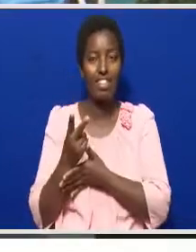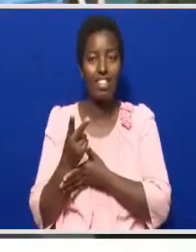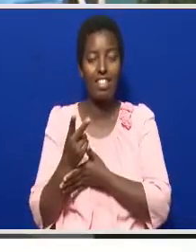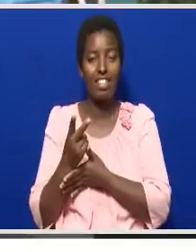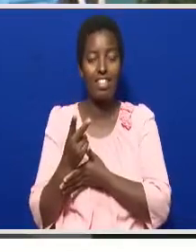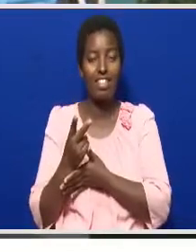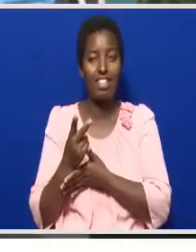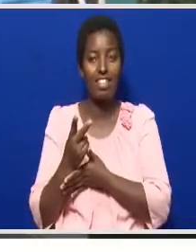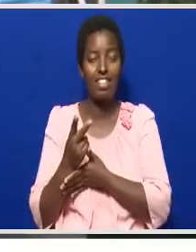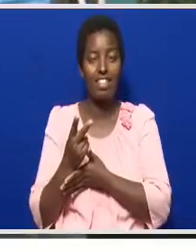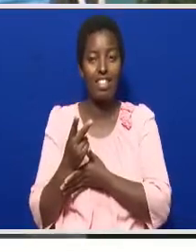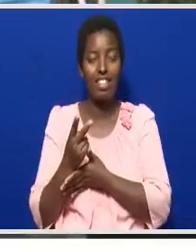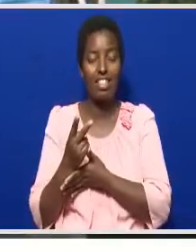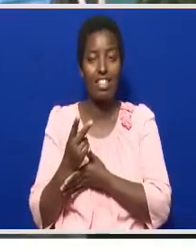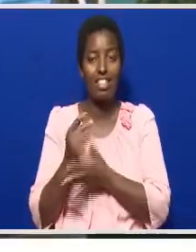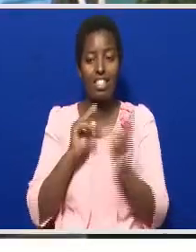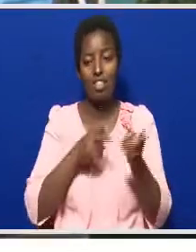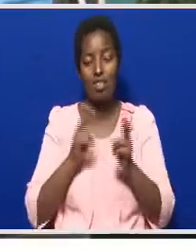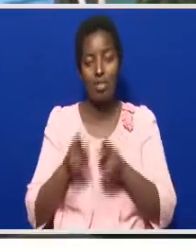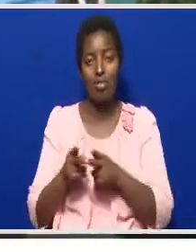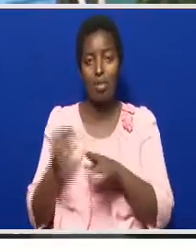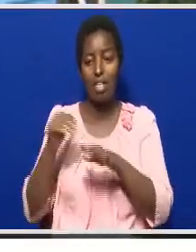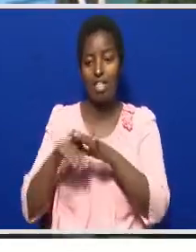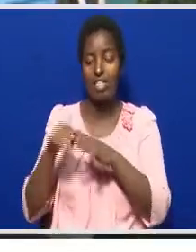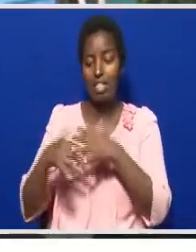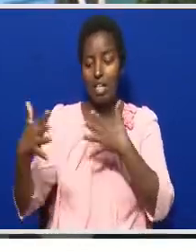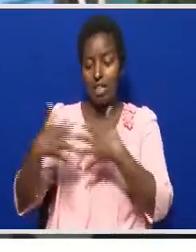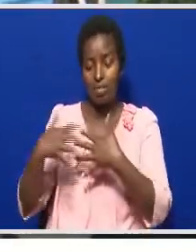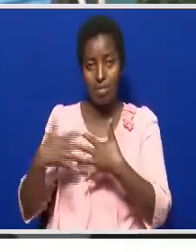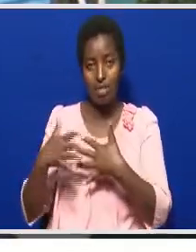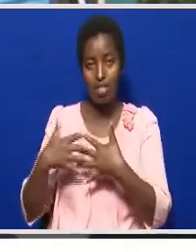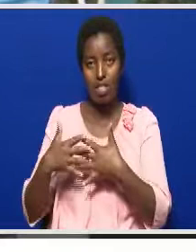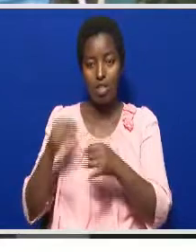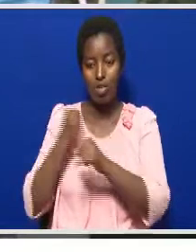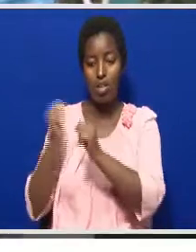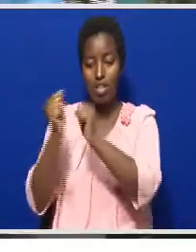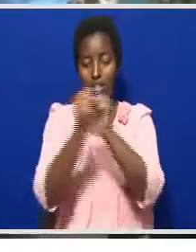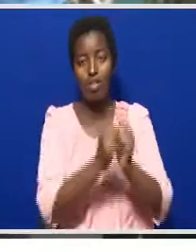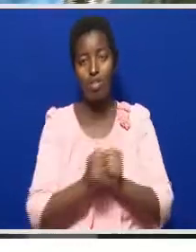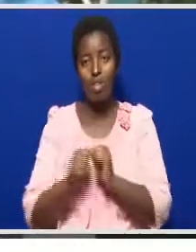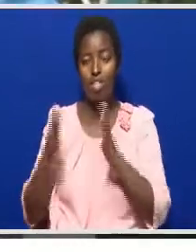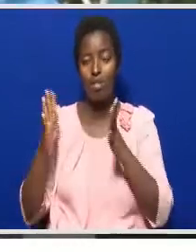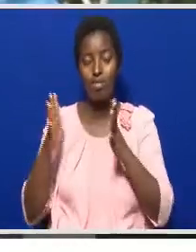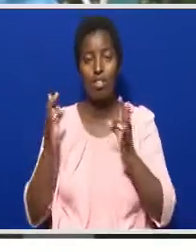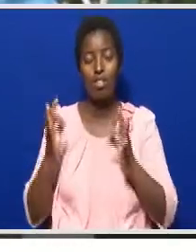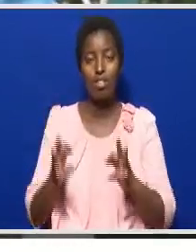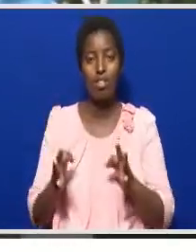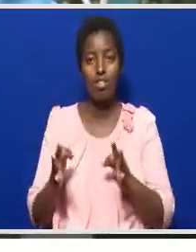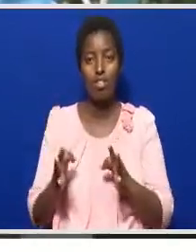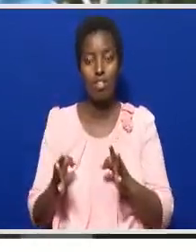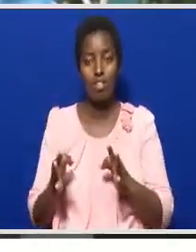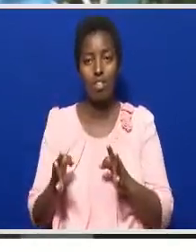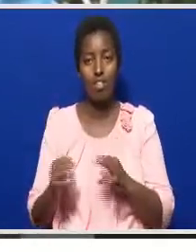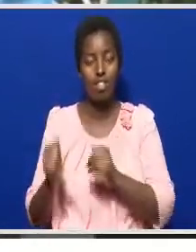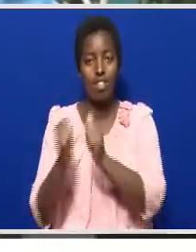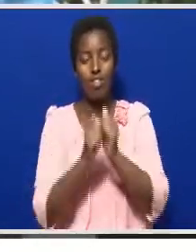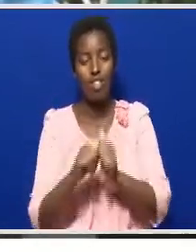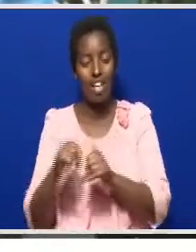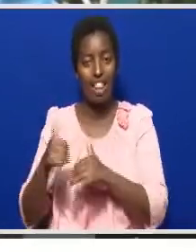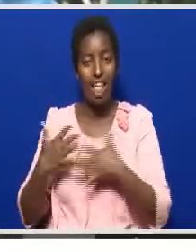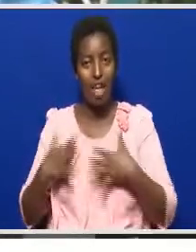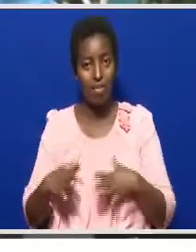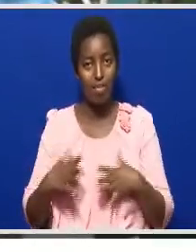ingekuwa kawaida tuko kule ndani ya gereza tukiweza kujumuika katika sherehe mbalimbali pamoja na wafungwa